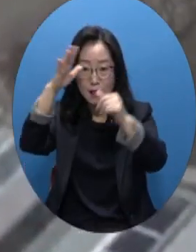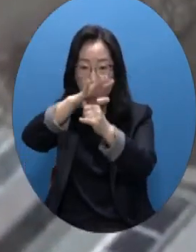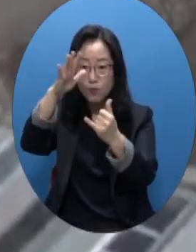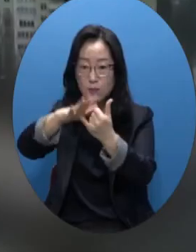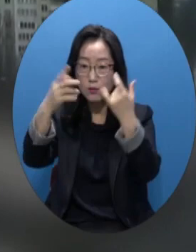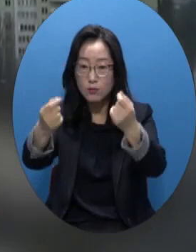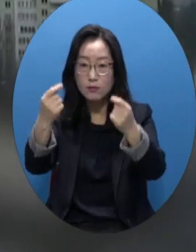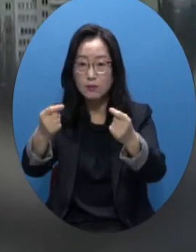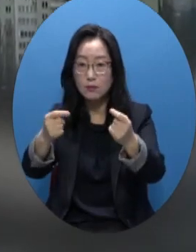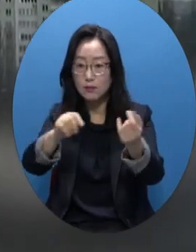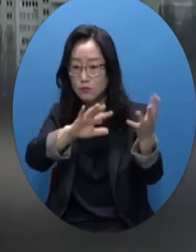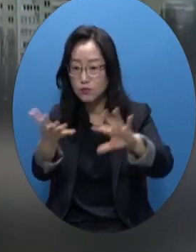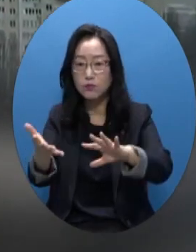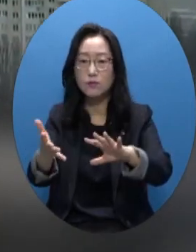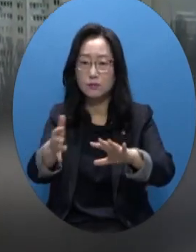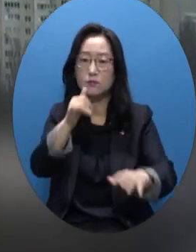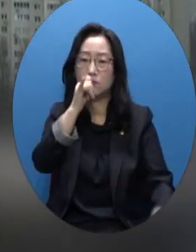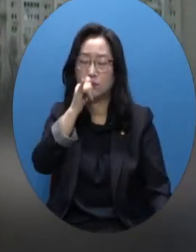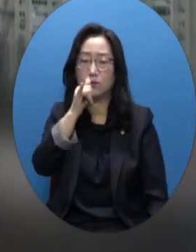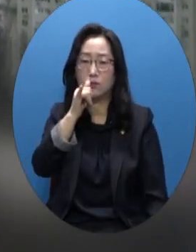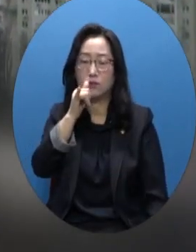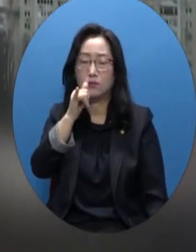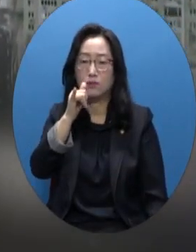2기생 당 업 뿐 아니라